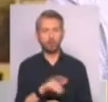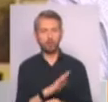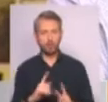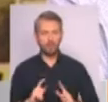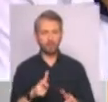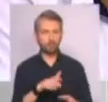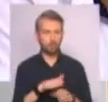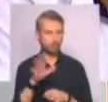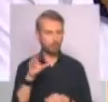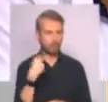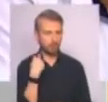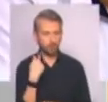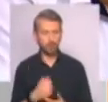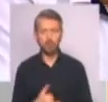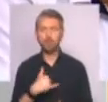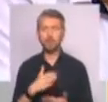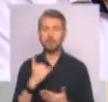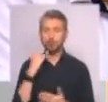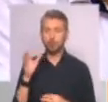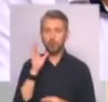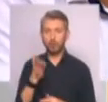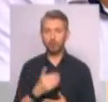борг. Зрозуміло, в нас є телефонний дзвінок, слухаємо вас.